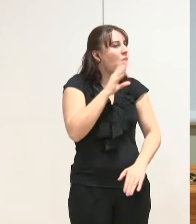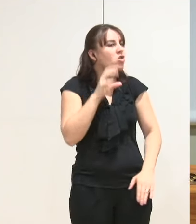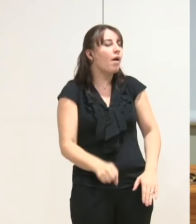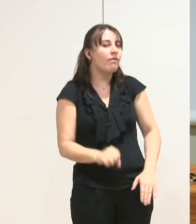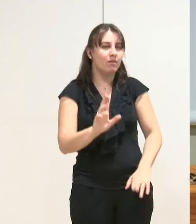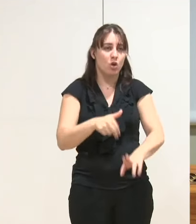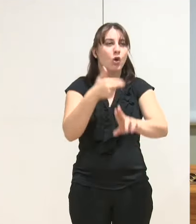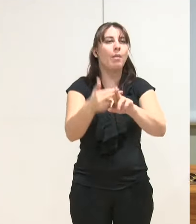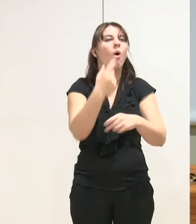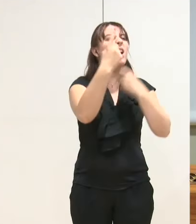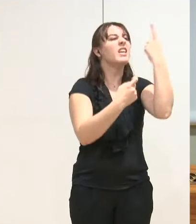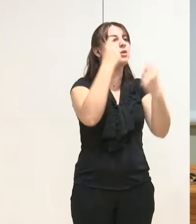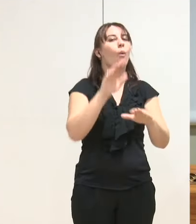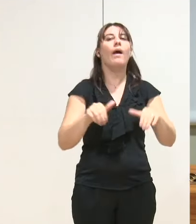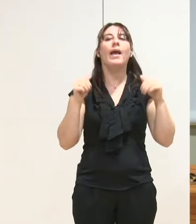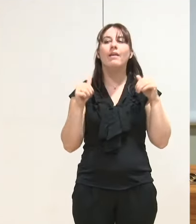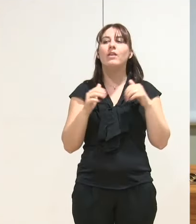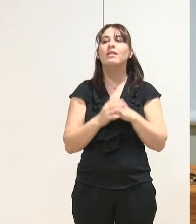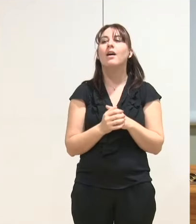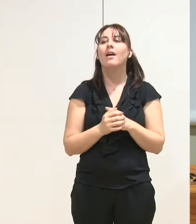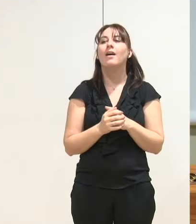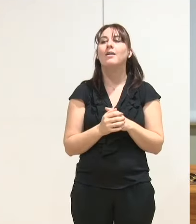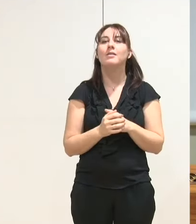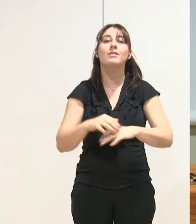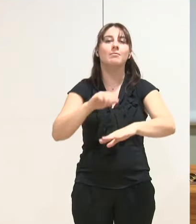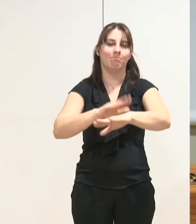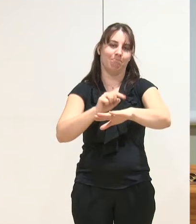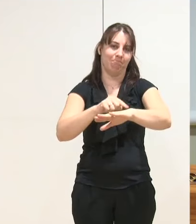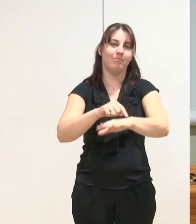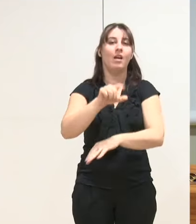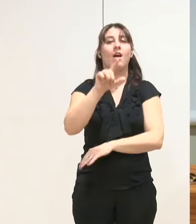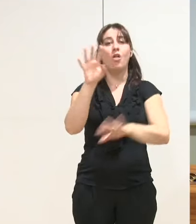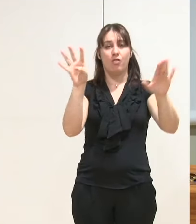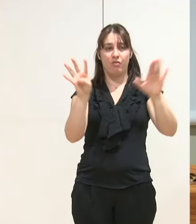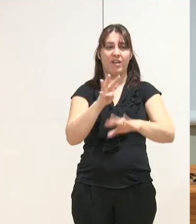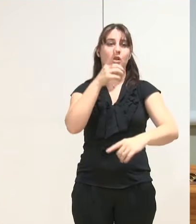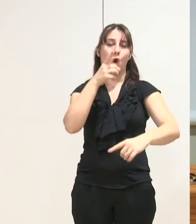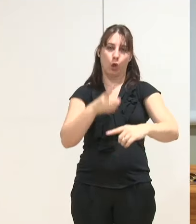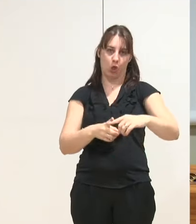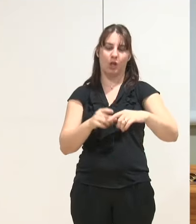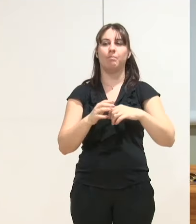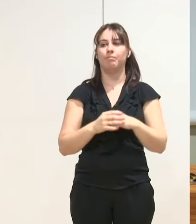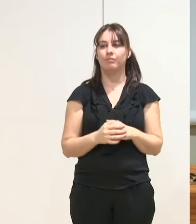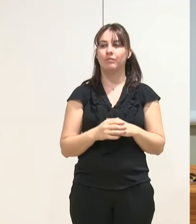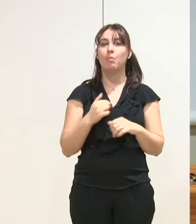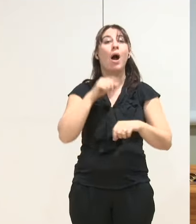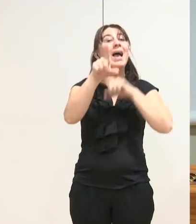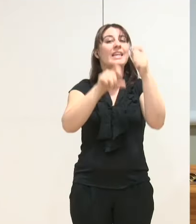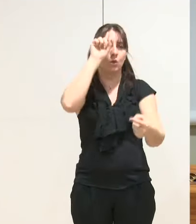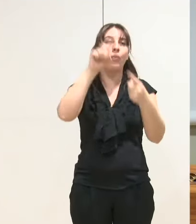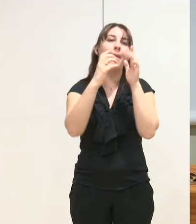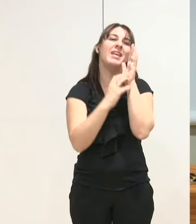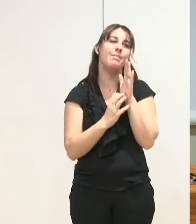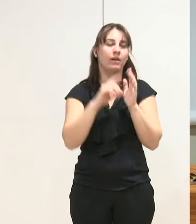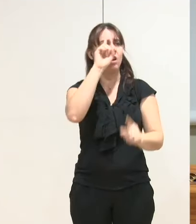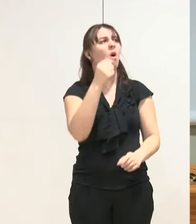réponds avant que d'autres la posent quand POS il y a-t-il une question ça sera 21h30 donc les questions que j'appelle sont des questions sur les délibérations